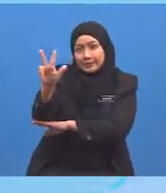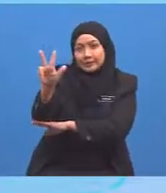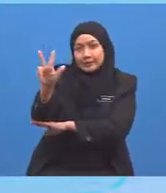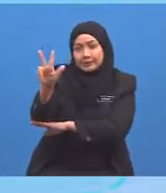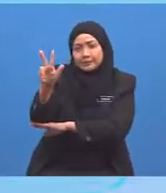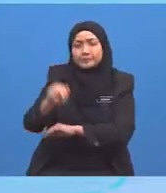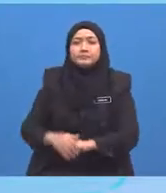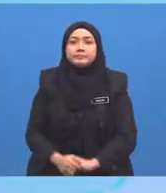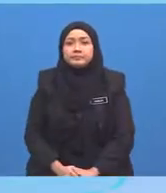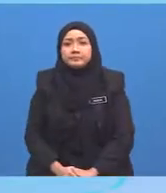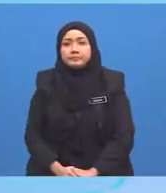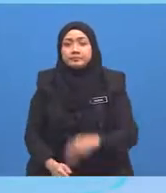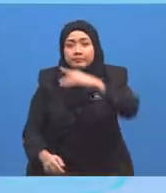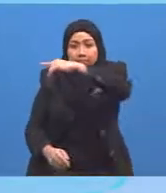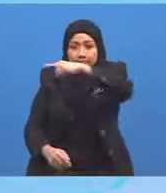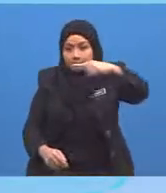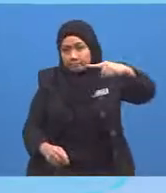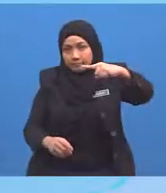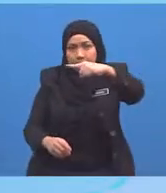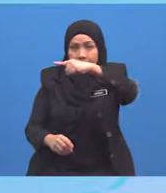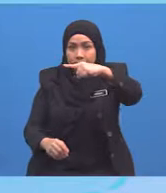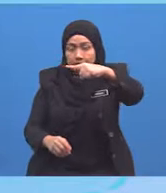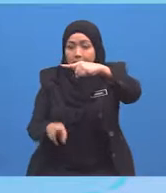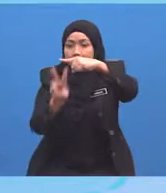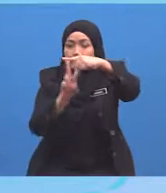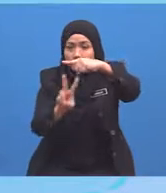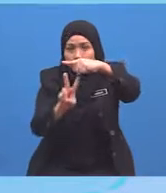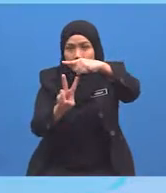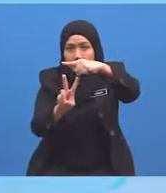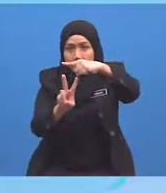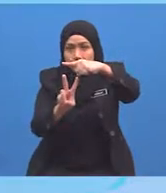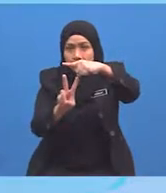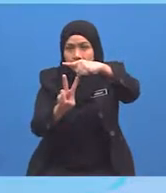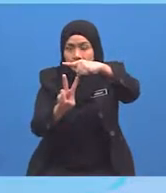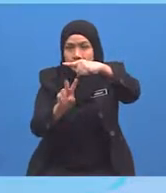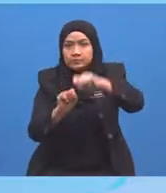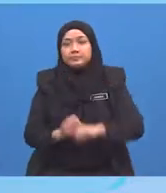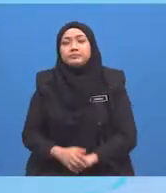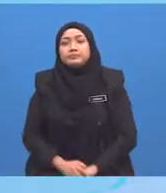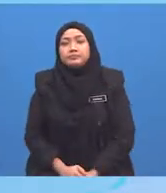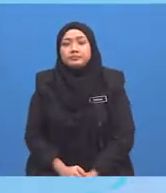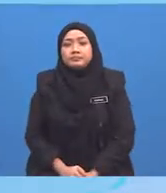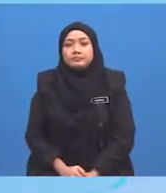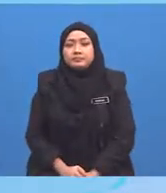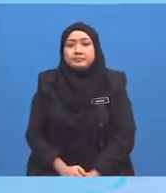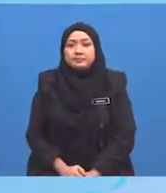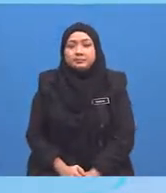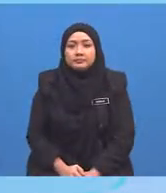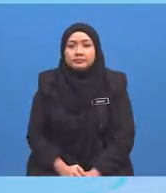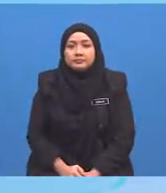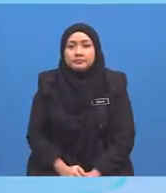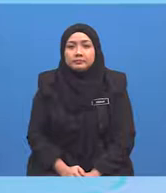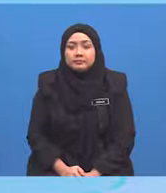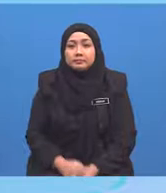pepenjuru, bilangan sisi 12 didarab dengan hasil